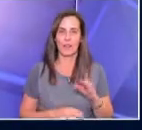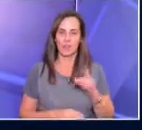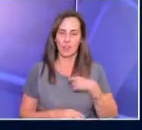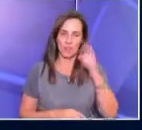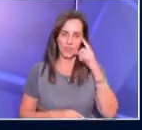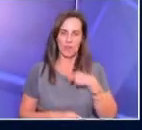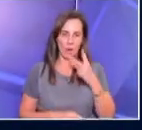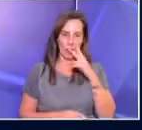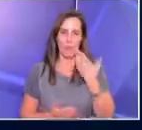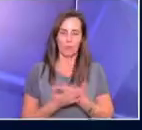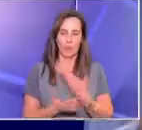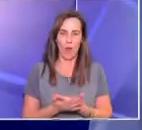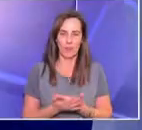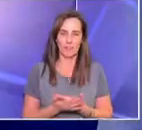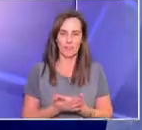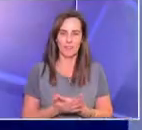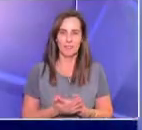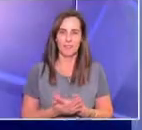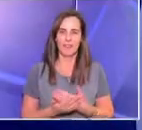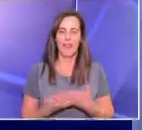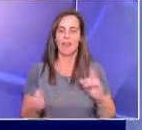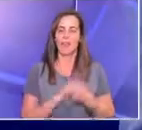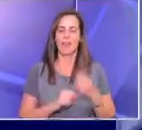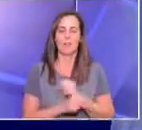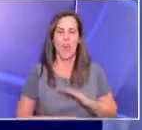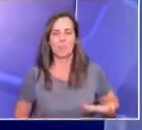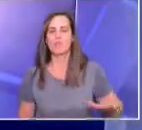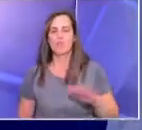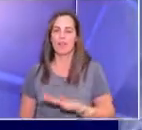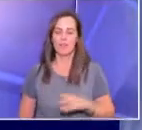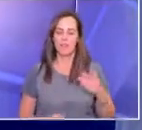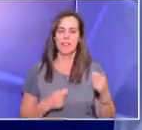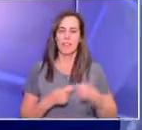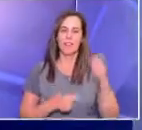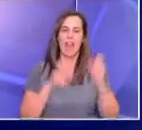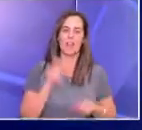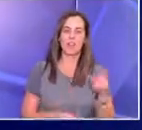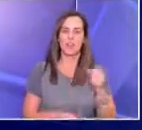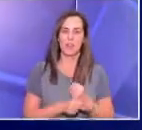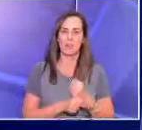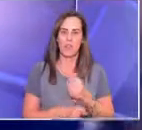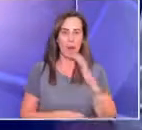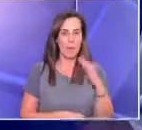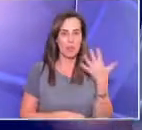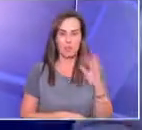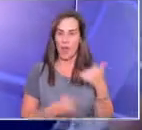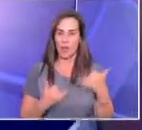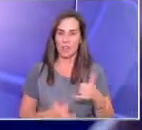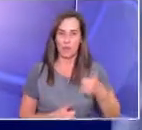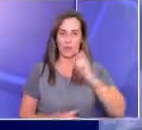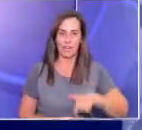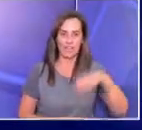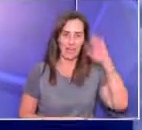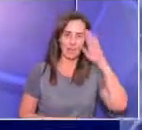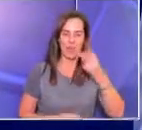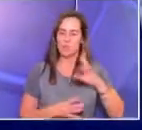חושב שאני רואה גם עובדות בשטח, אין תחליף לעבודת שטח, אין תחליף לקרבה, אין תחליף לעבודה 5 שנים. אם עכשיו עינת קליש או